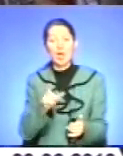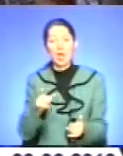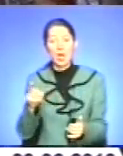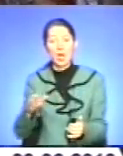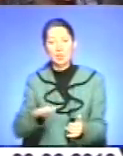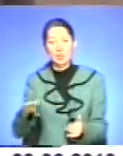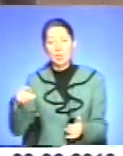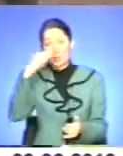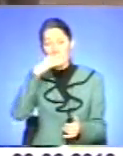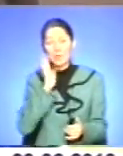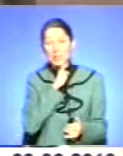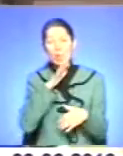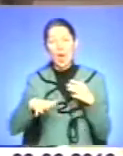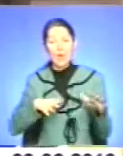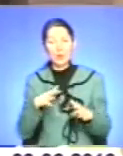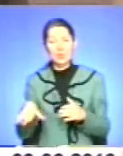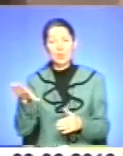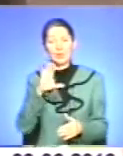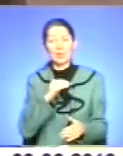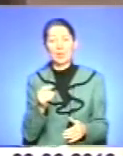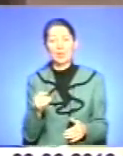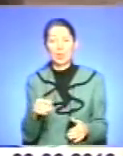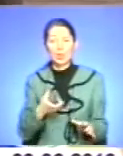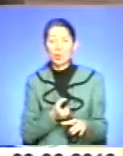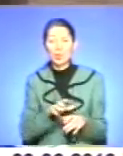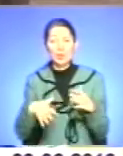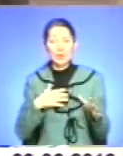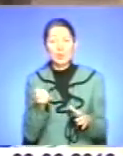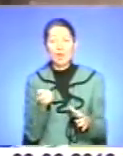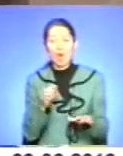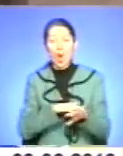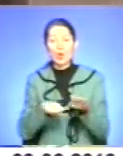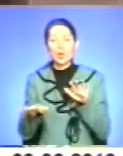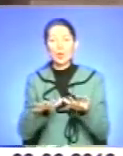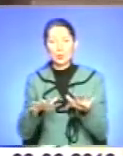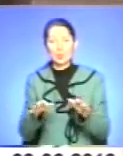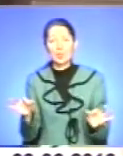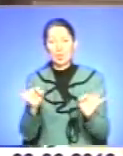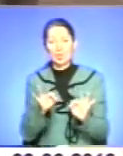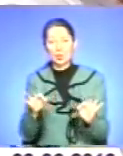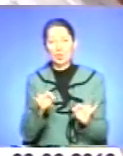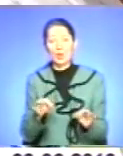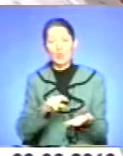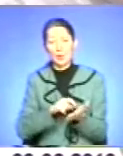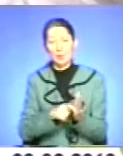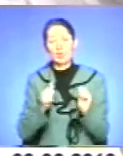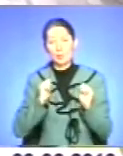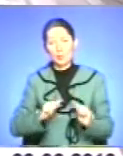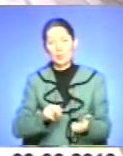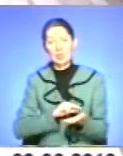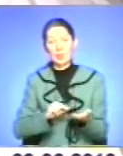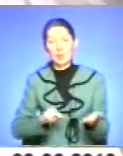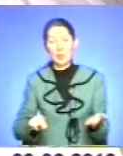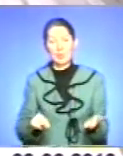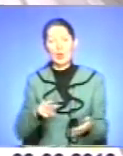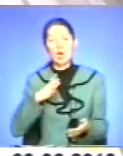Хвилюються усі. Дуже хвилююся, руки трясуться трошки, але нічого, опаную себе вже в кабінеті і напишу. Хвилюємося, молимося, просимо Бога і